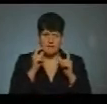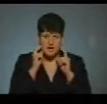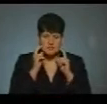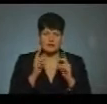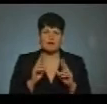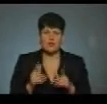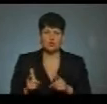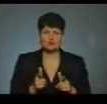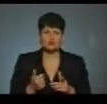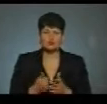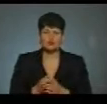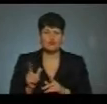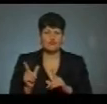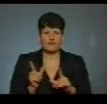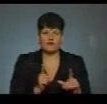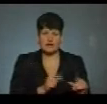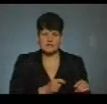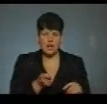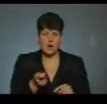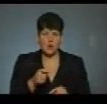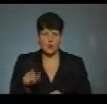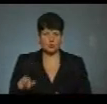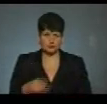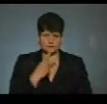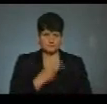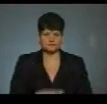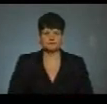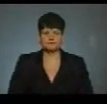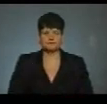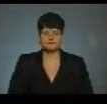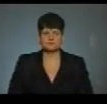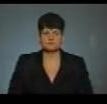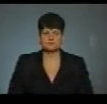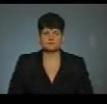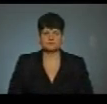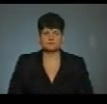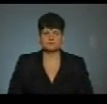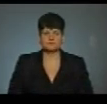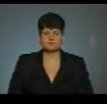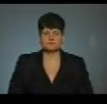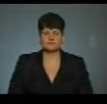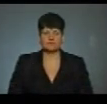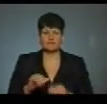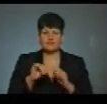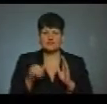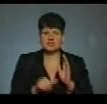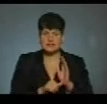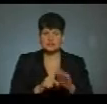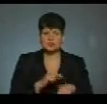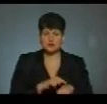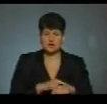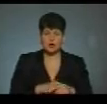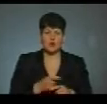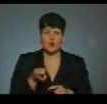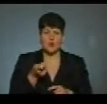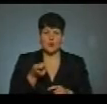Як готуються до виїзду на рейси, кондуктори бачила Діана Ярошенко. О 16-й кондуктори вдягають